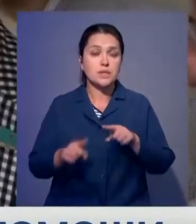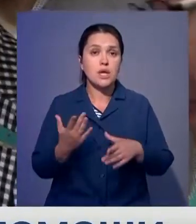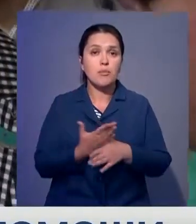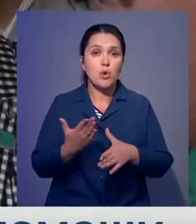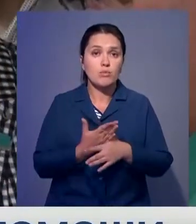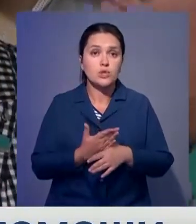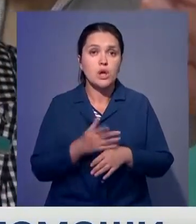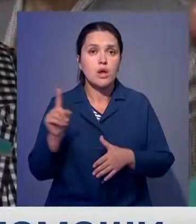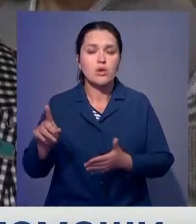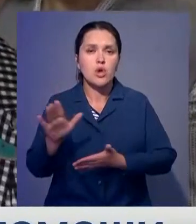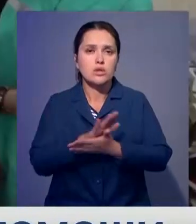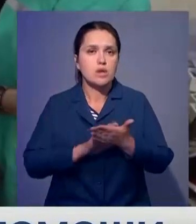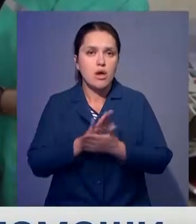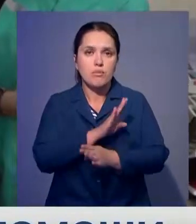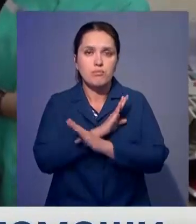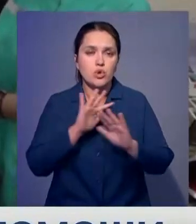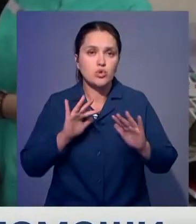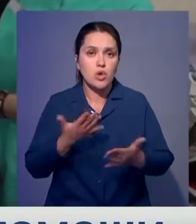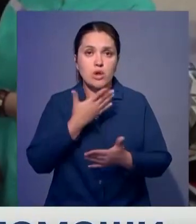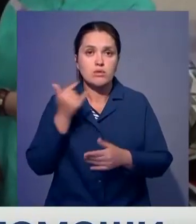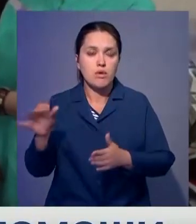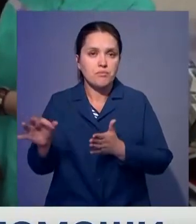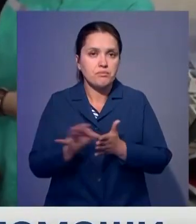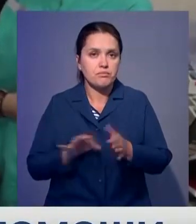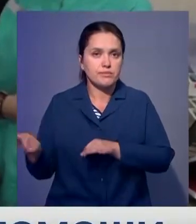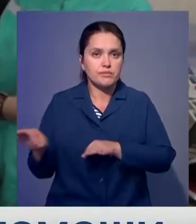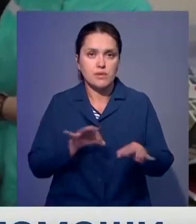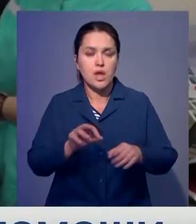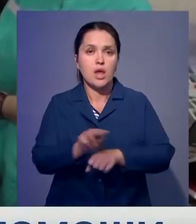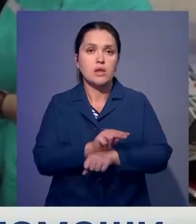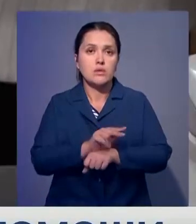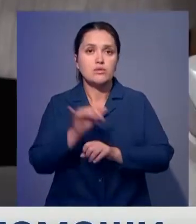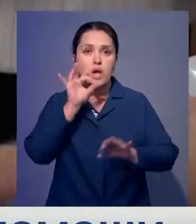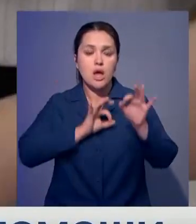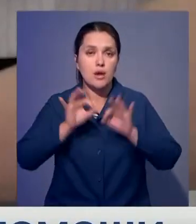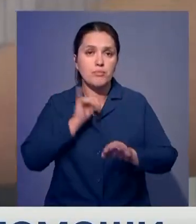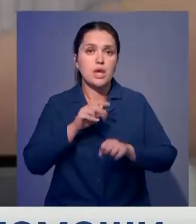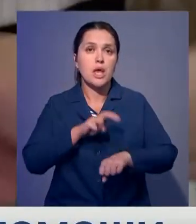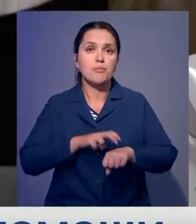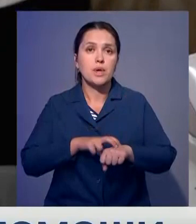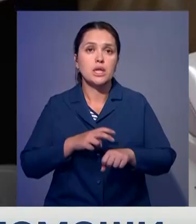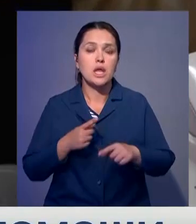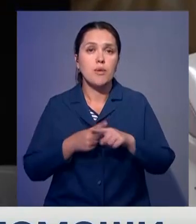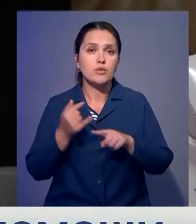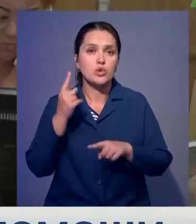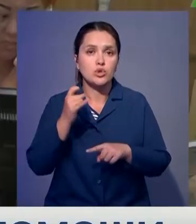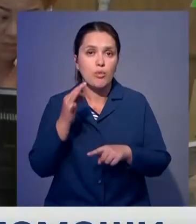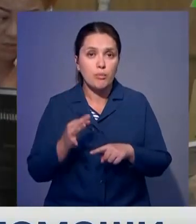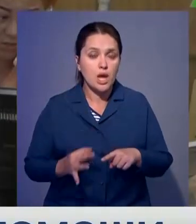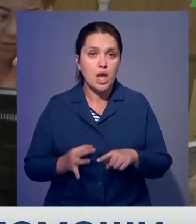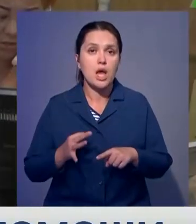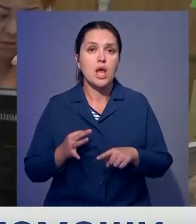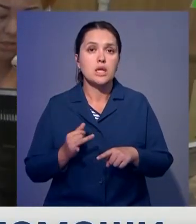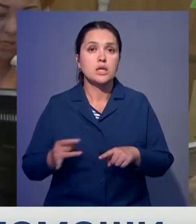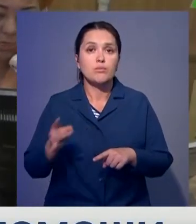не допустили ни одного смертельного случая. Оснащение станции медикаментами и медоборудованием сейчас 100%. По